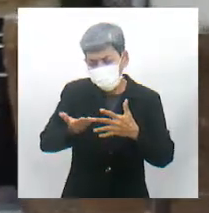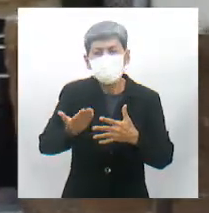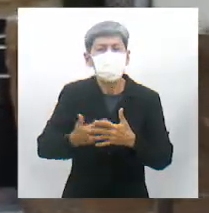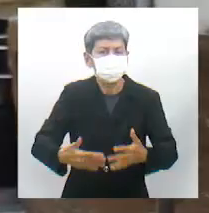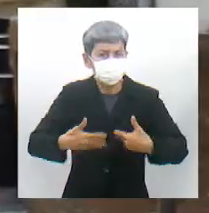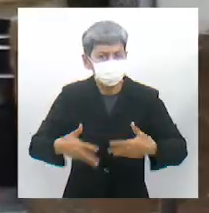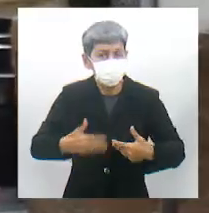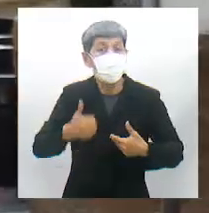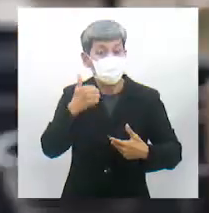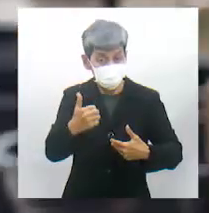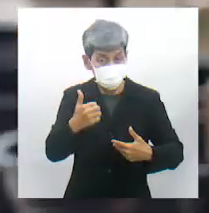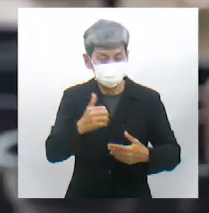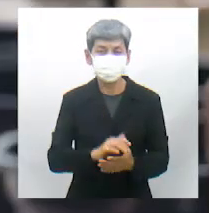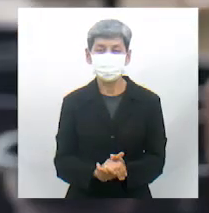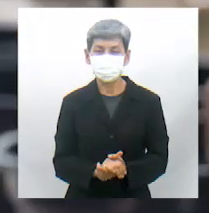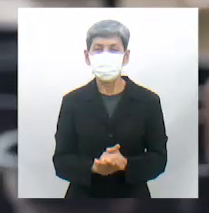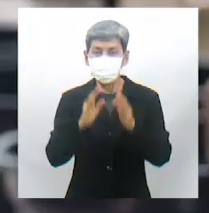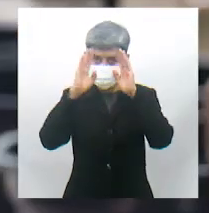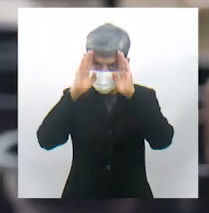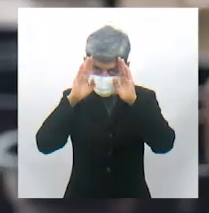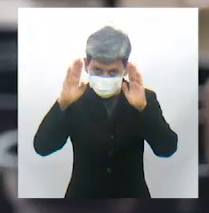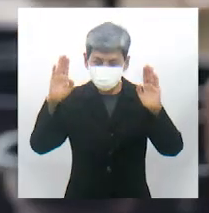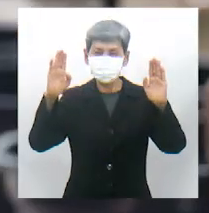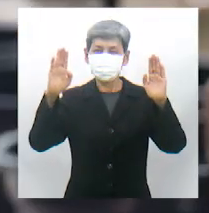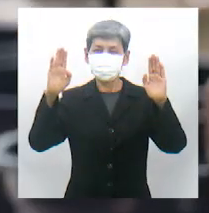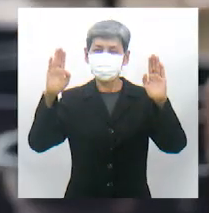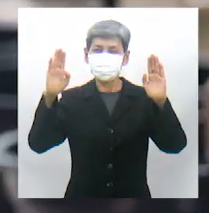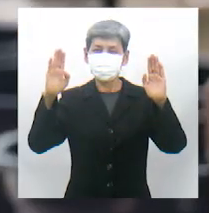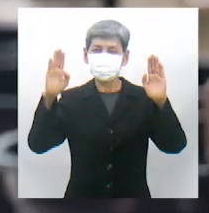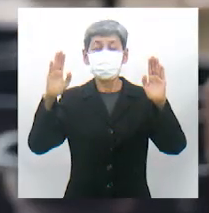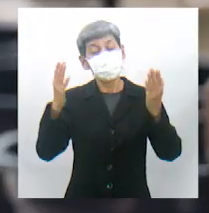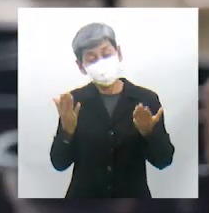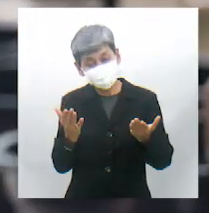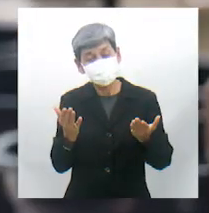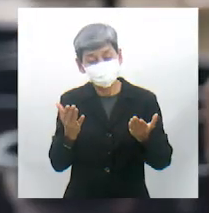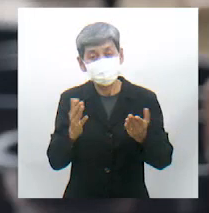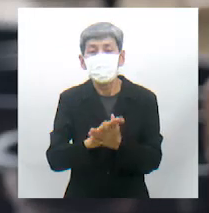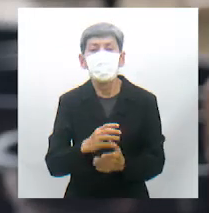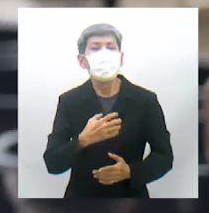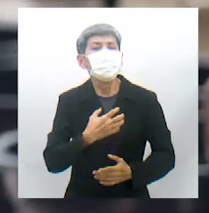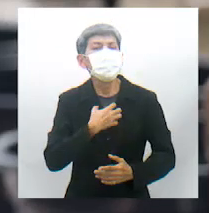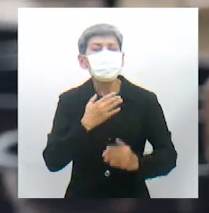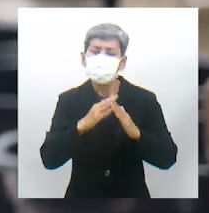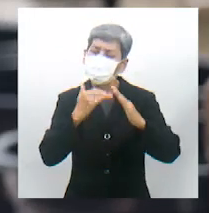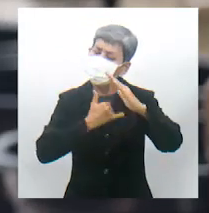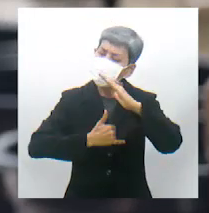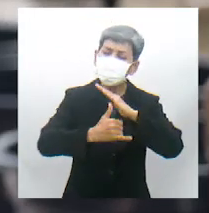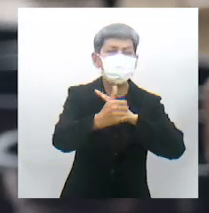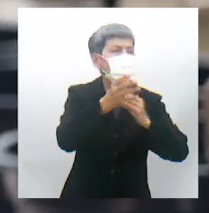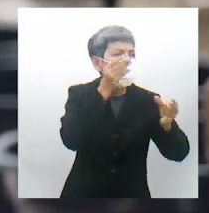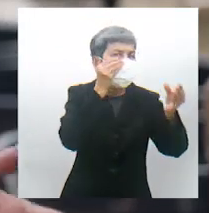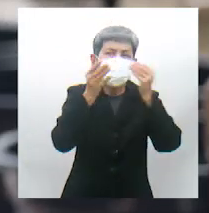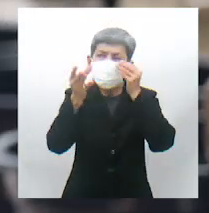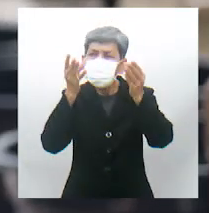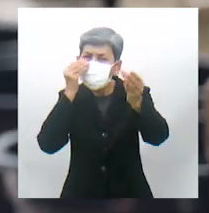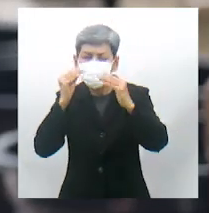พิ่มมีประสบการณ์หรืออยากออกมาสู่สังคมภายนอก